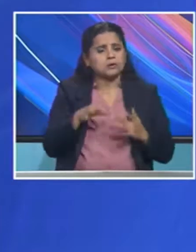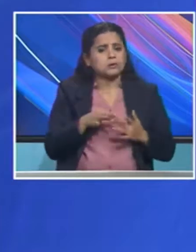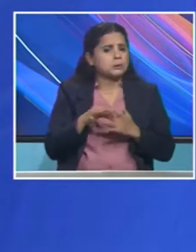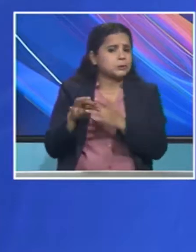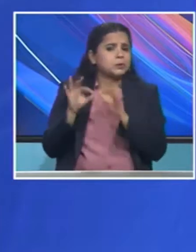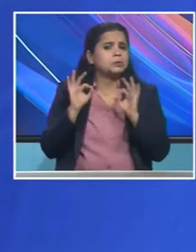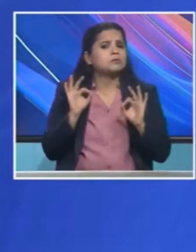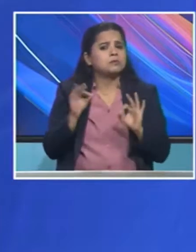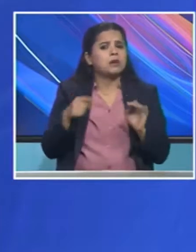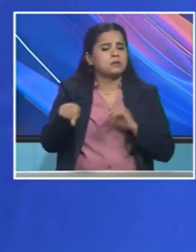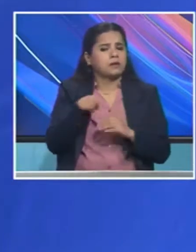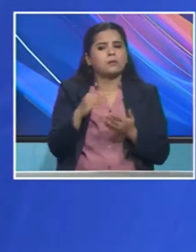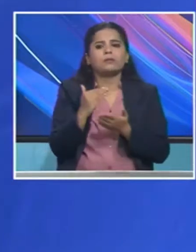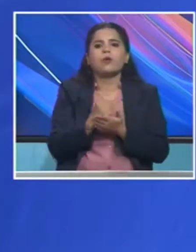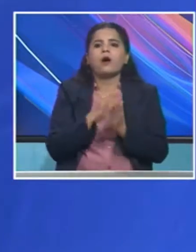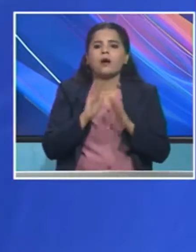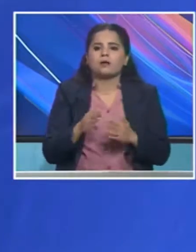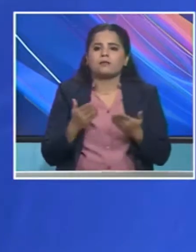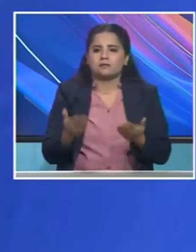है और यहाँ